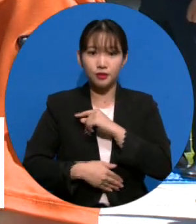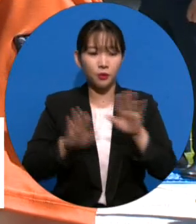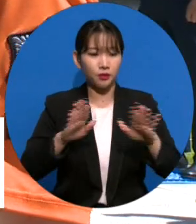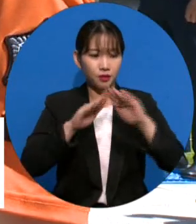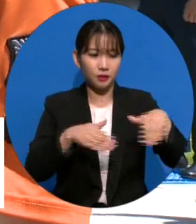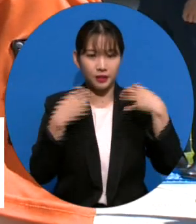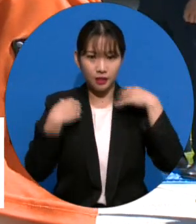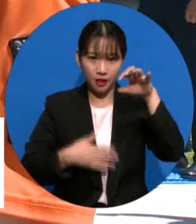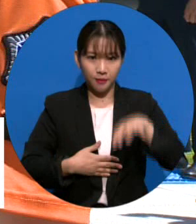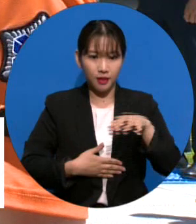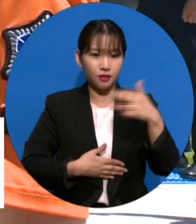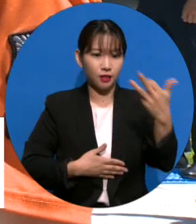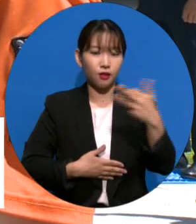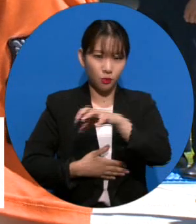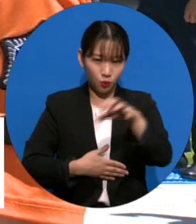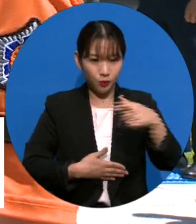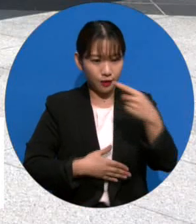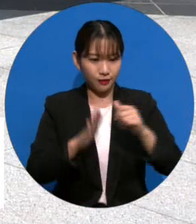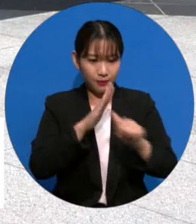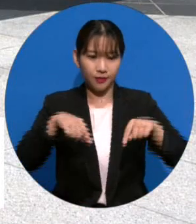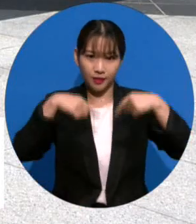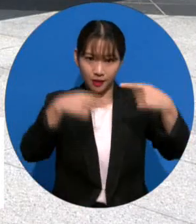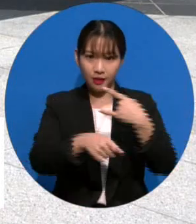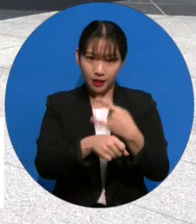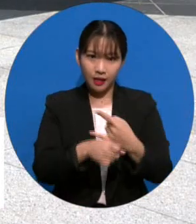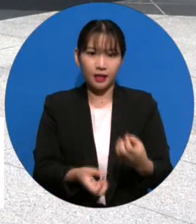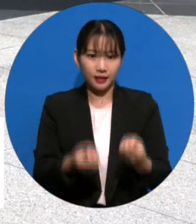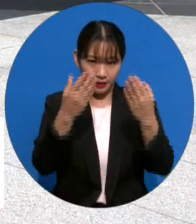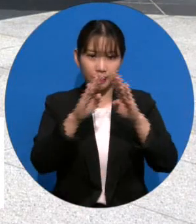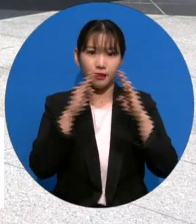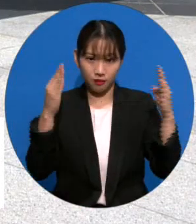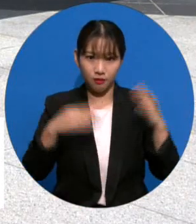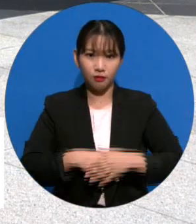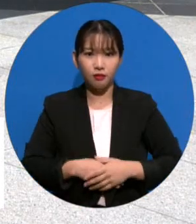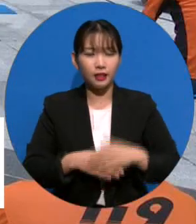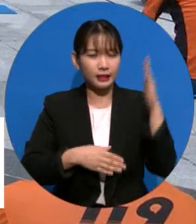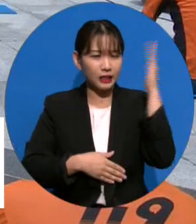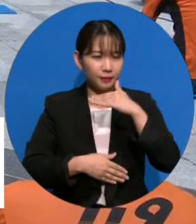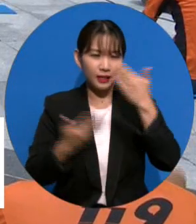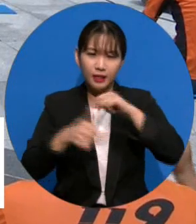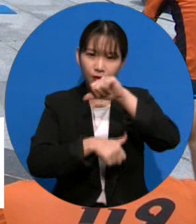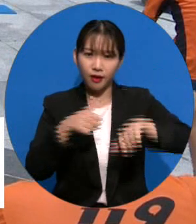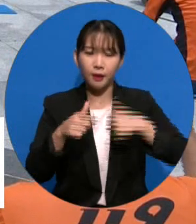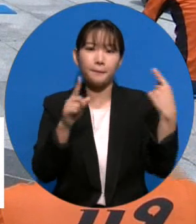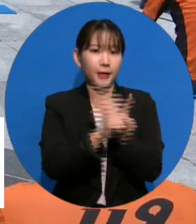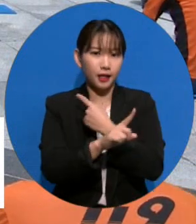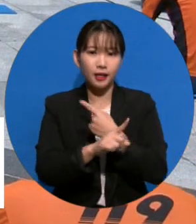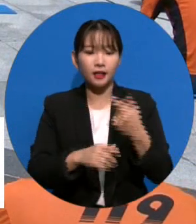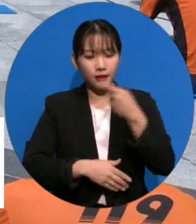전남도청 앞에서 18개 소방서 대표들이 참석한 가운데 출범식을 열고 열악한 근무환경을 개선해